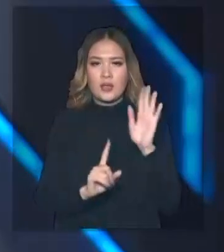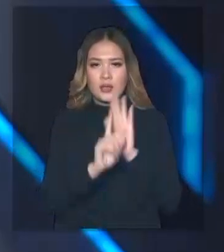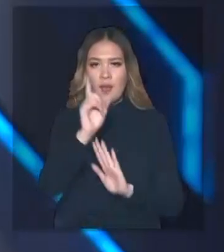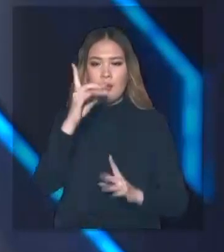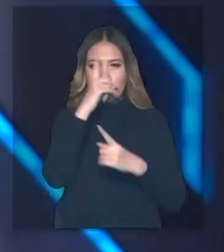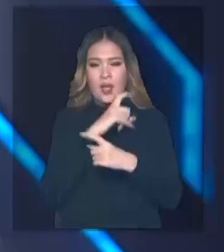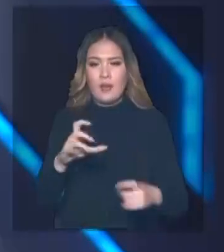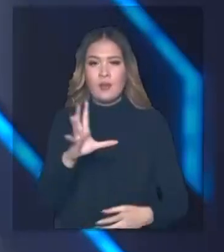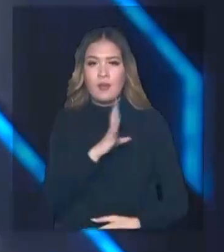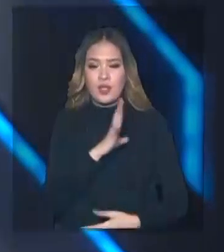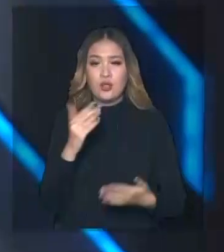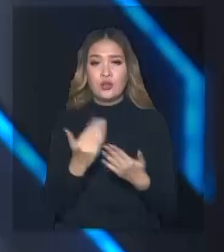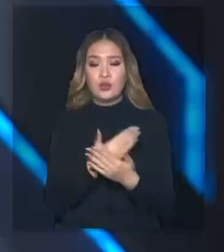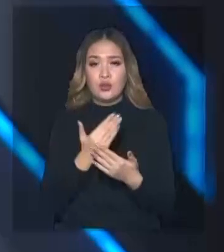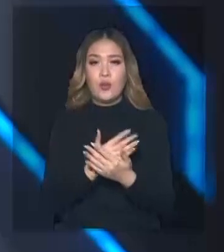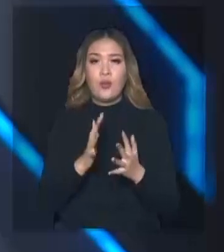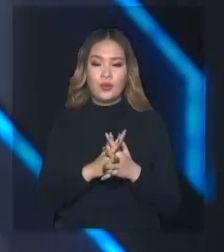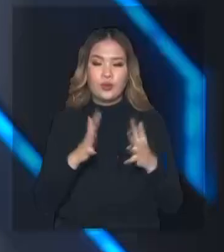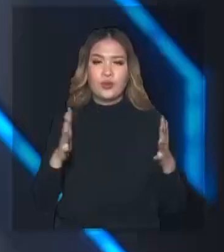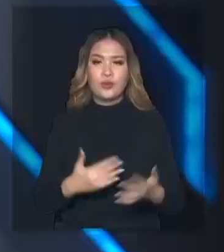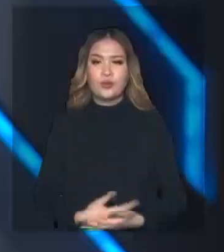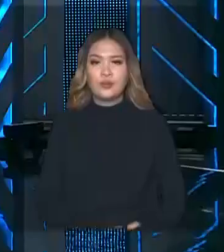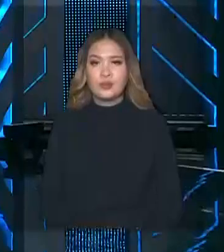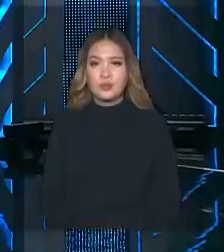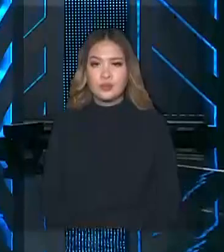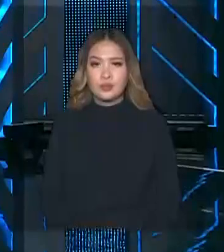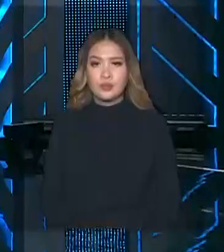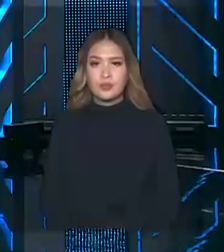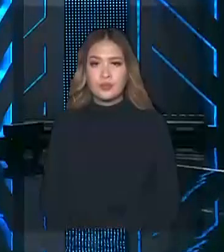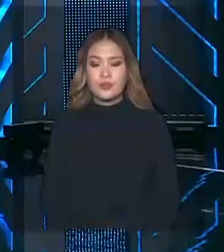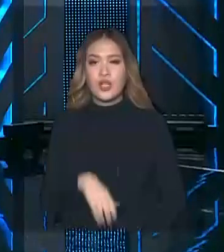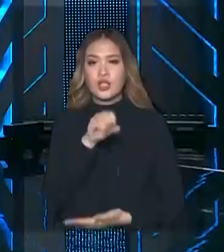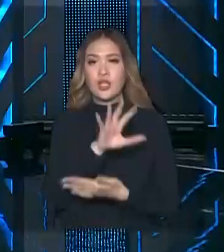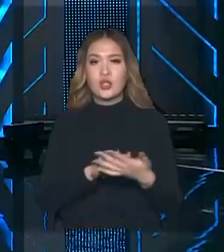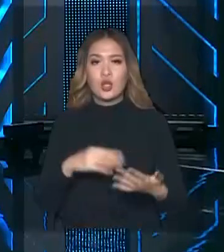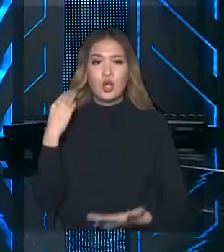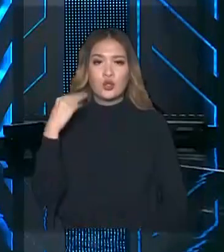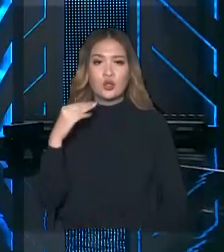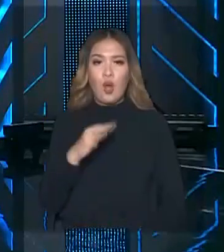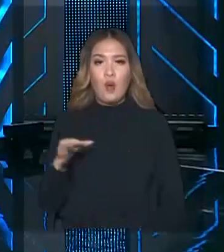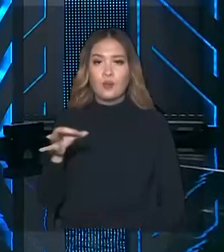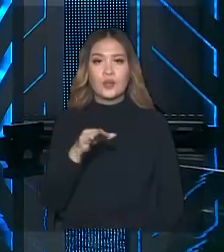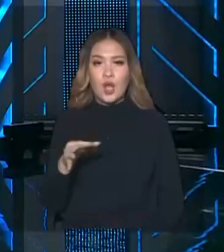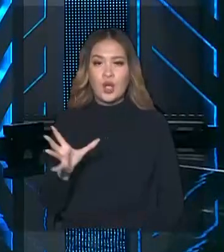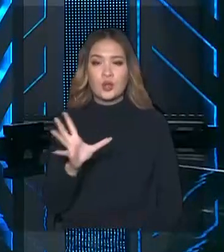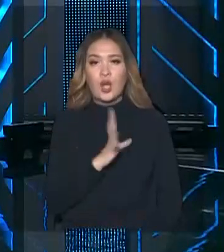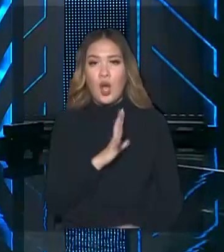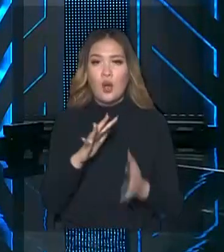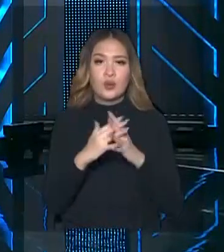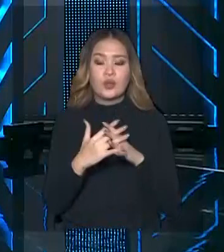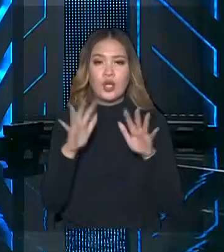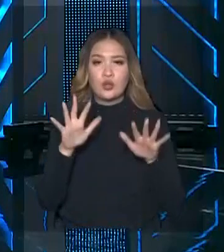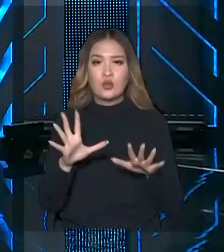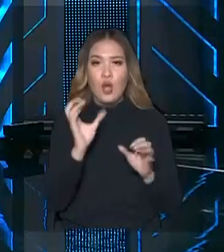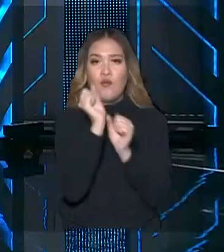деп хабарлады. Осындай жаңалықтарымыз көп болса, әрине тамаша болады. Жалғастырамыз. Түркістан облысындағы Созақ ауданында түйелер